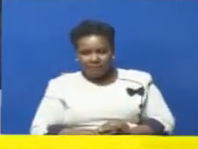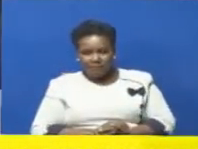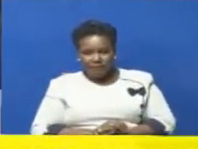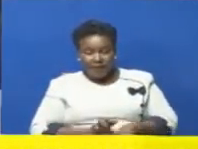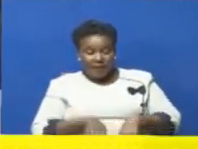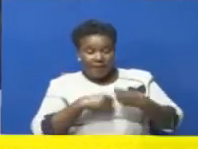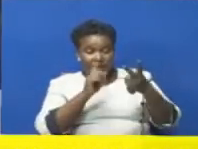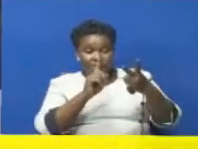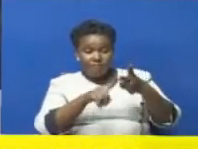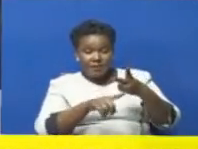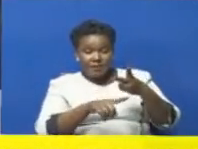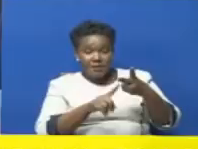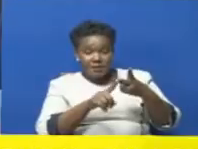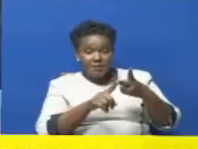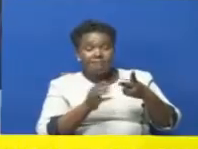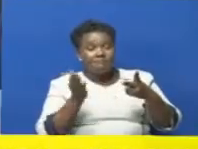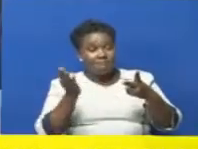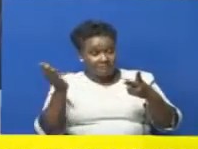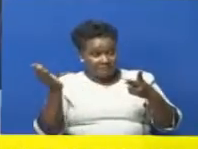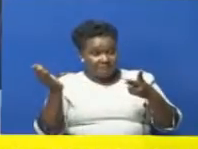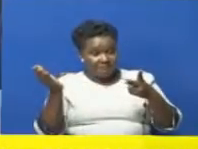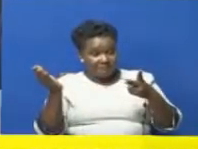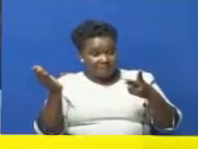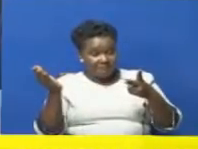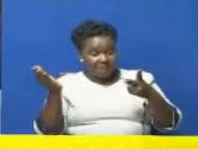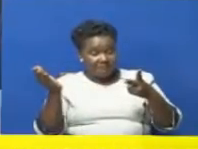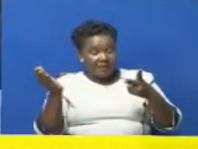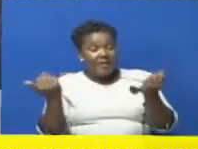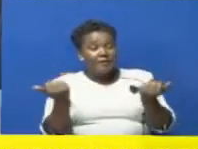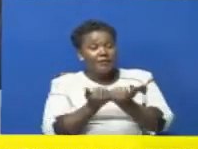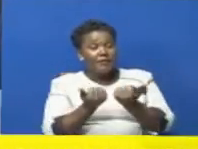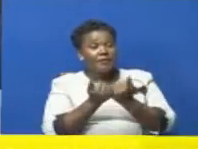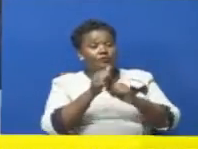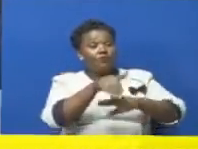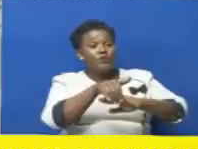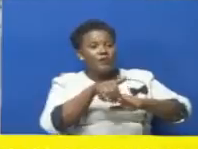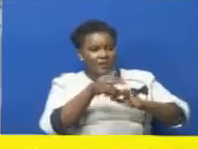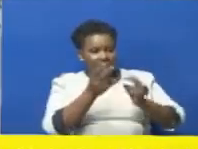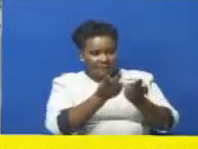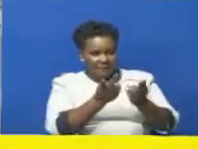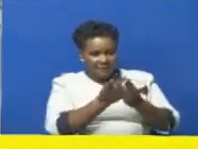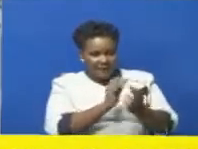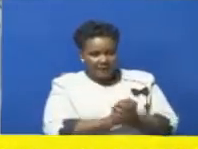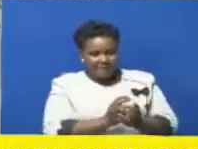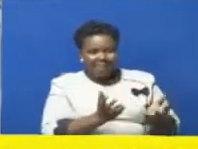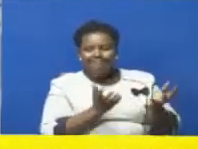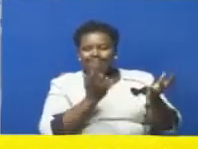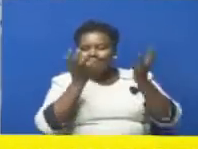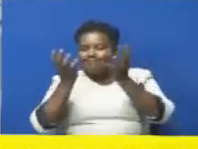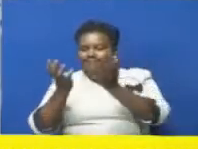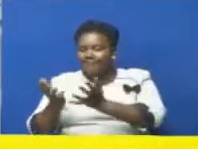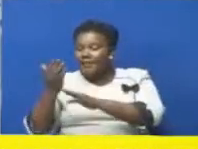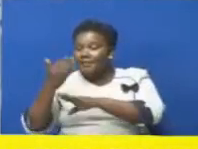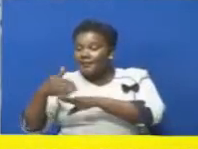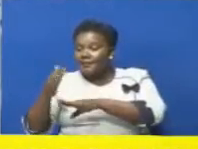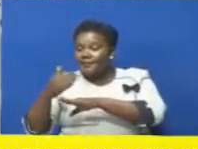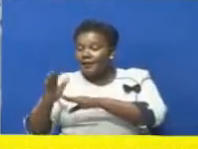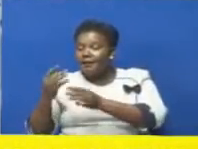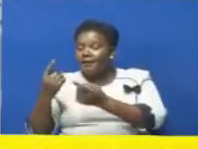ya pili ni Rolls-Royce Phantom V ambayo imetengenezwa Uingereza pia na ikiletwa nchini mwezi Novemba